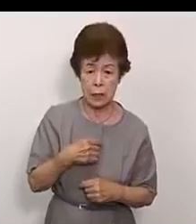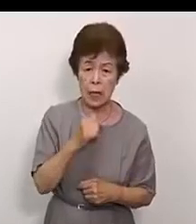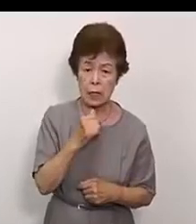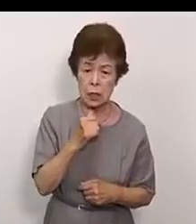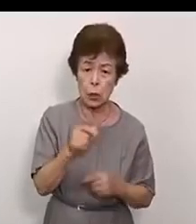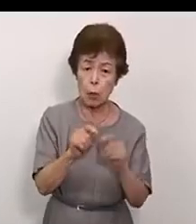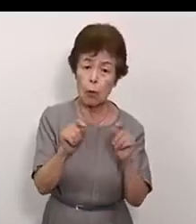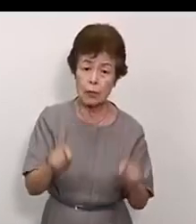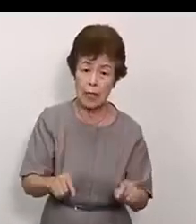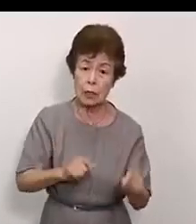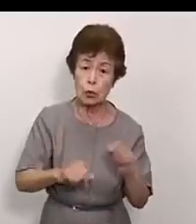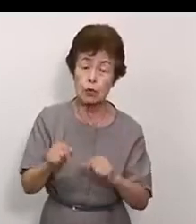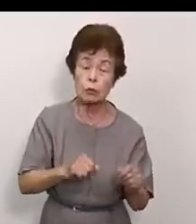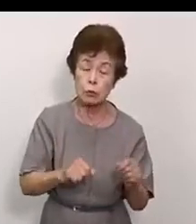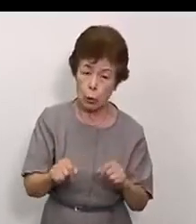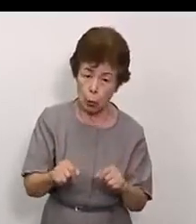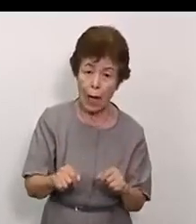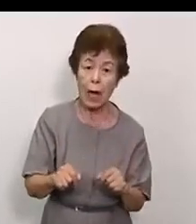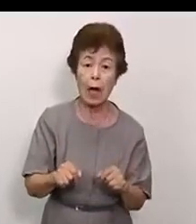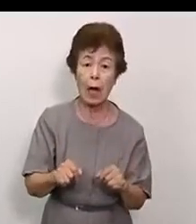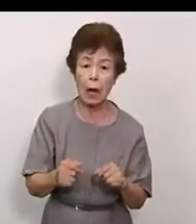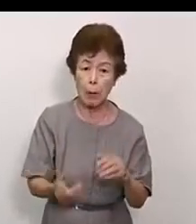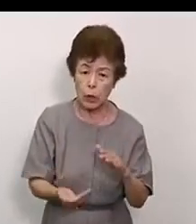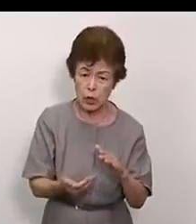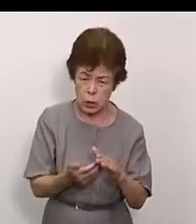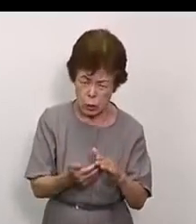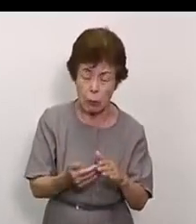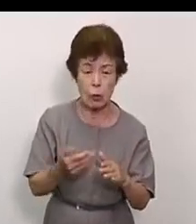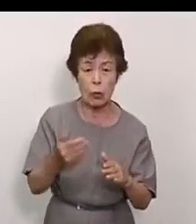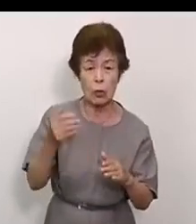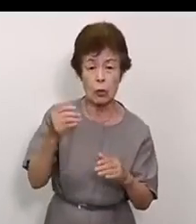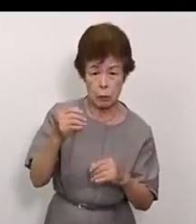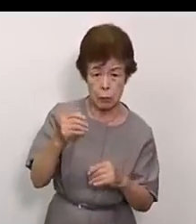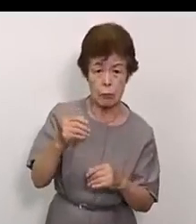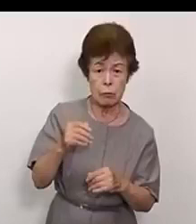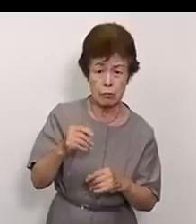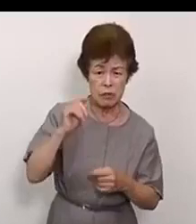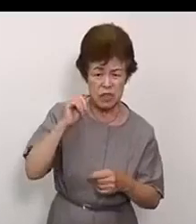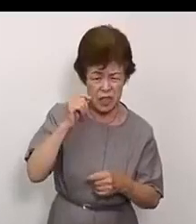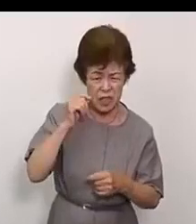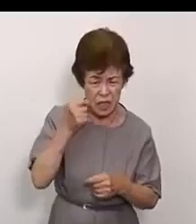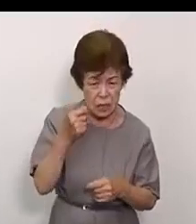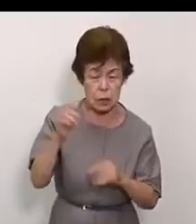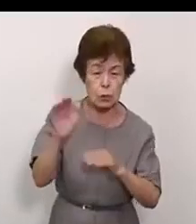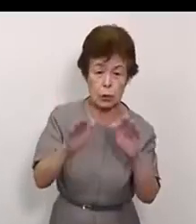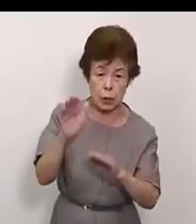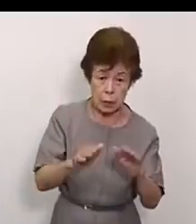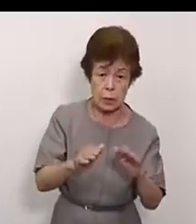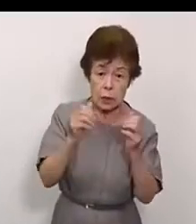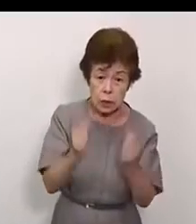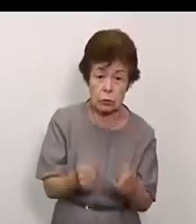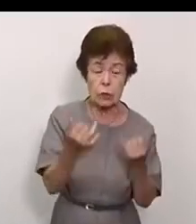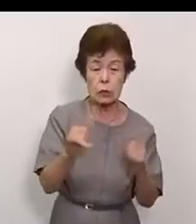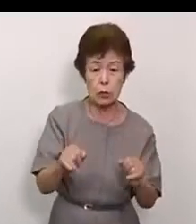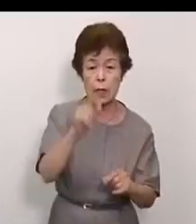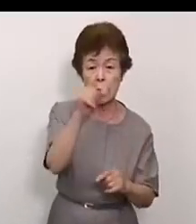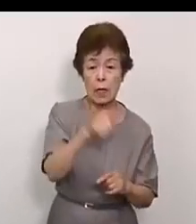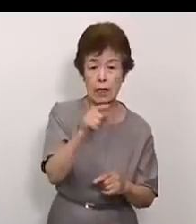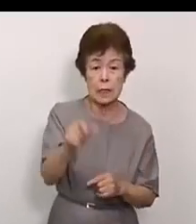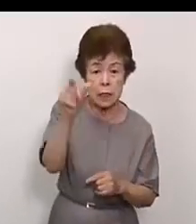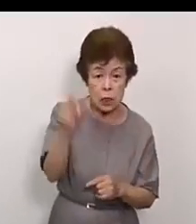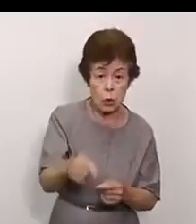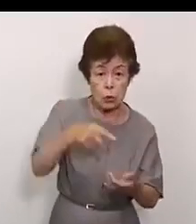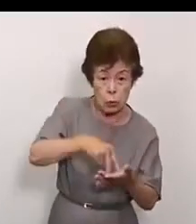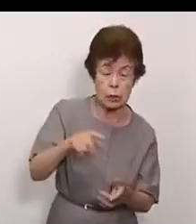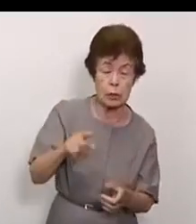題に取り組むのは、そういう最も困難な状態に置かれている人が人間らしく生活できる社会っていう